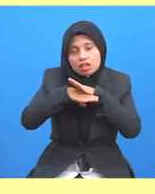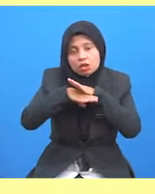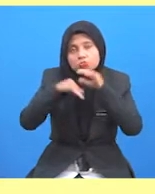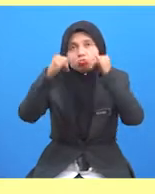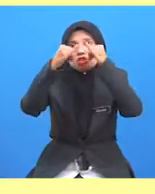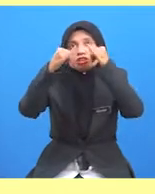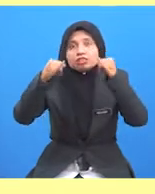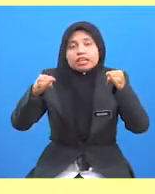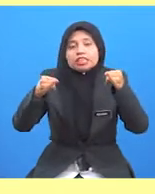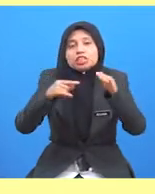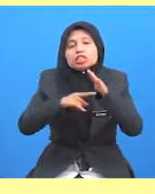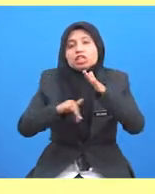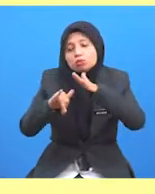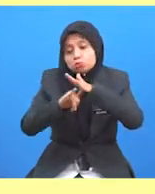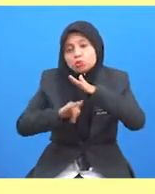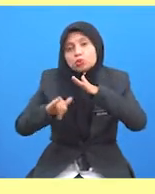الأنهار